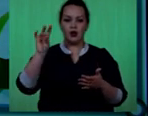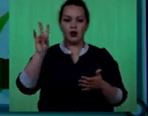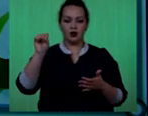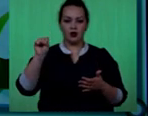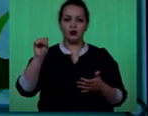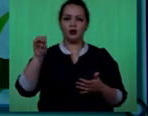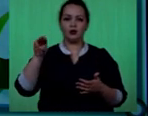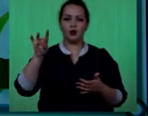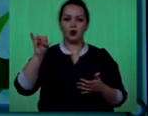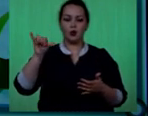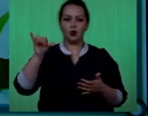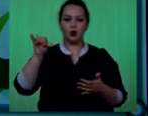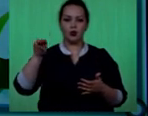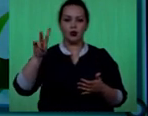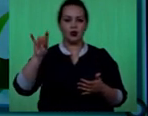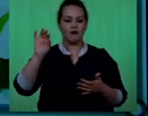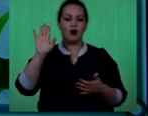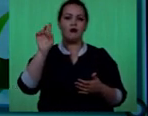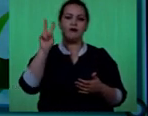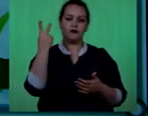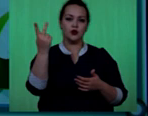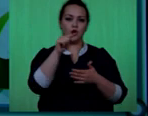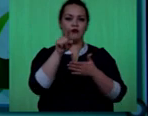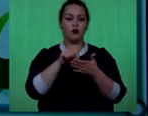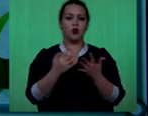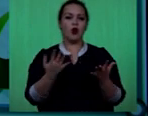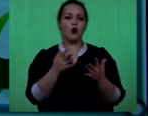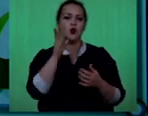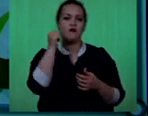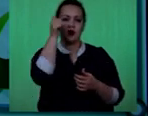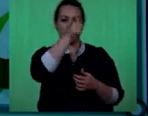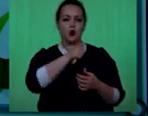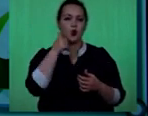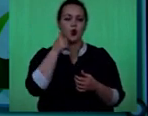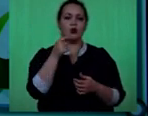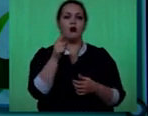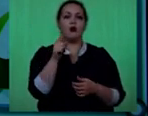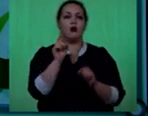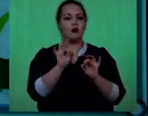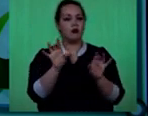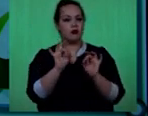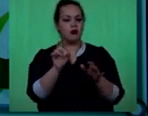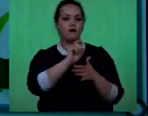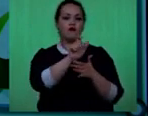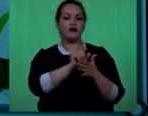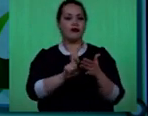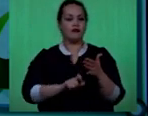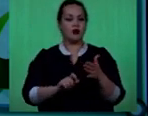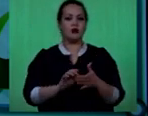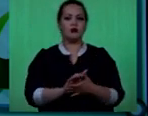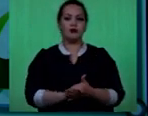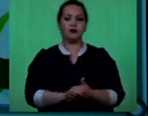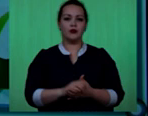второй вопрос о каком времени года говорится психо творение елены трутневый